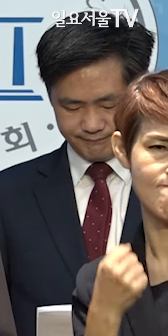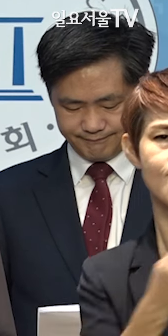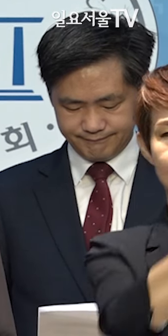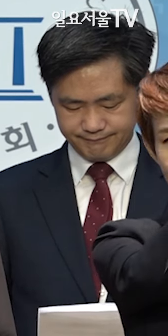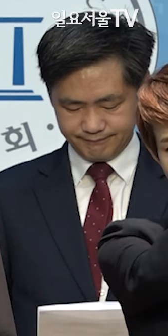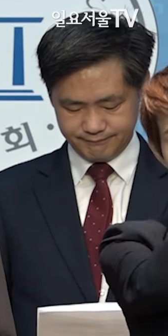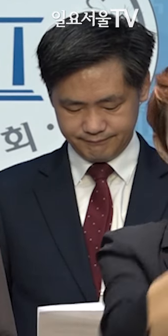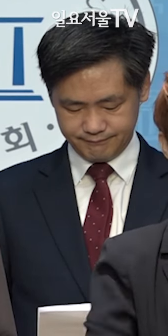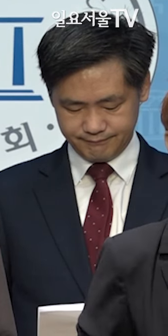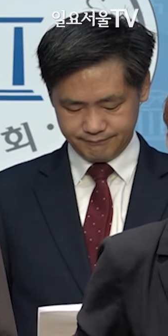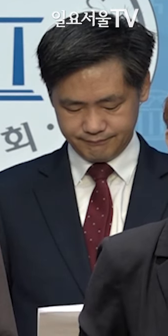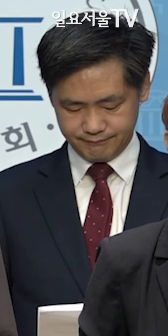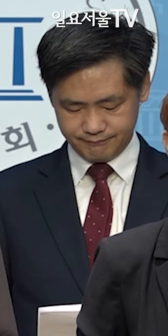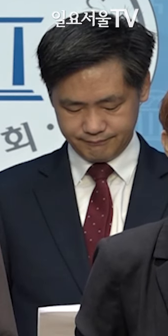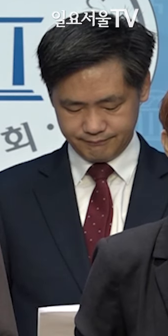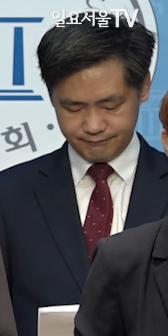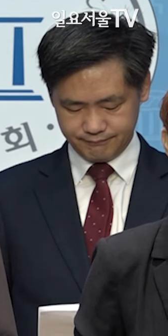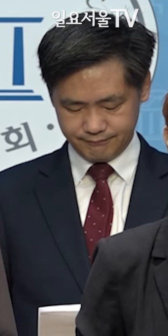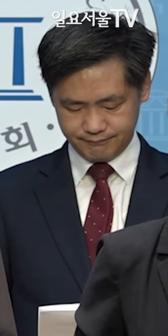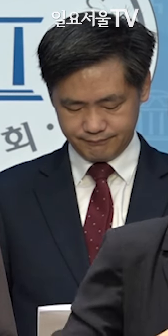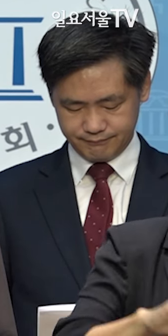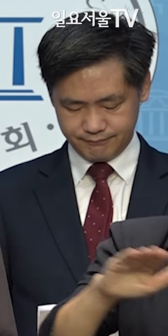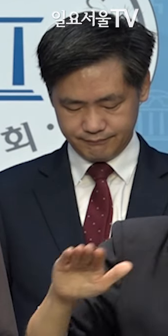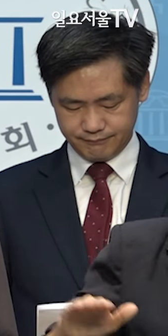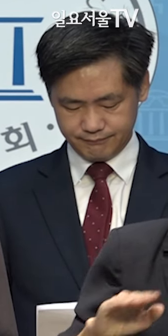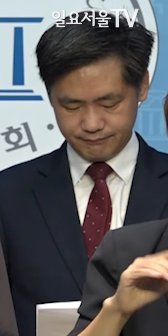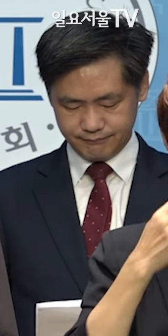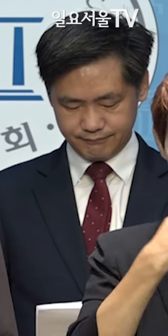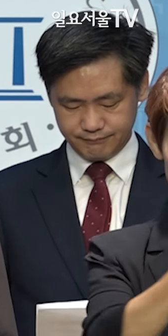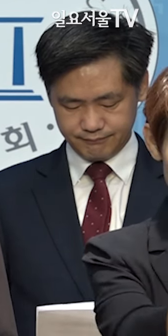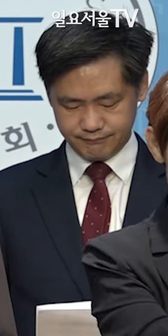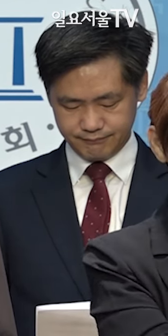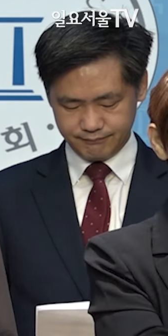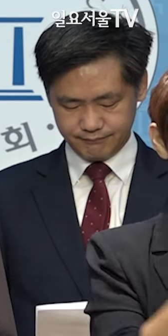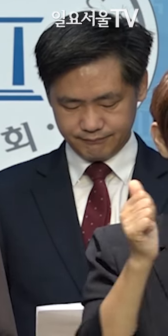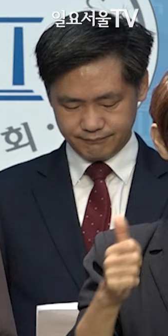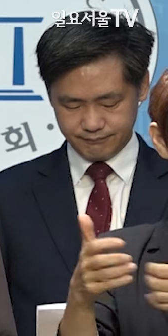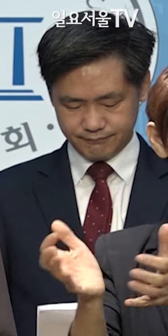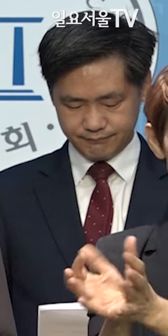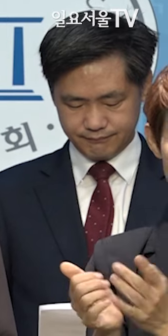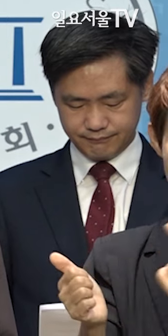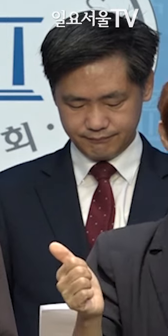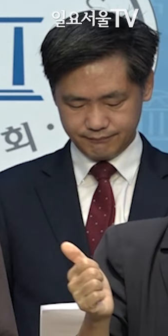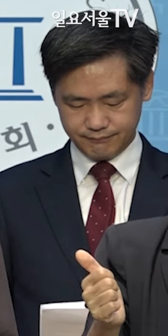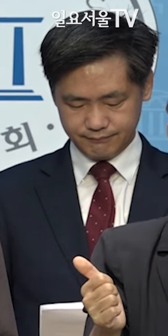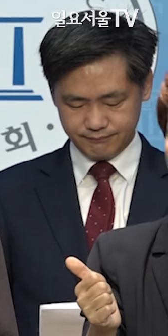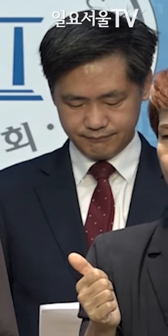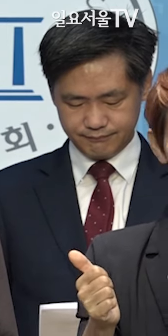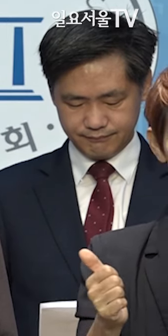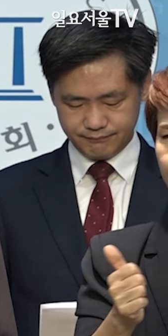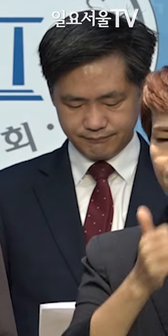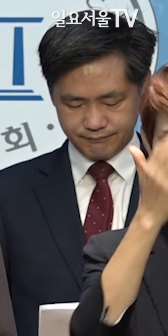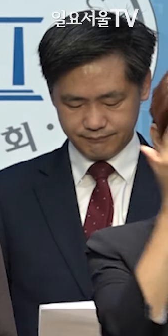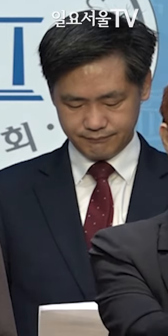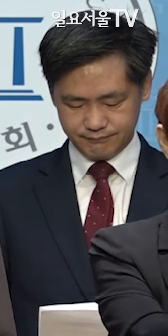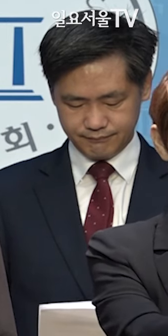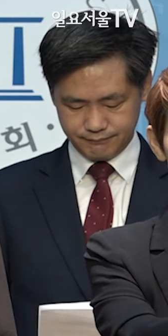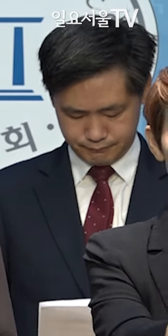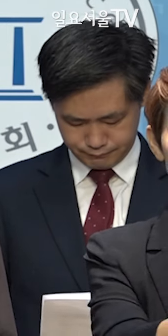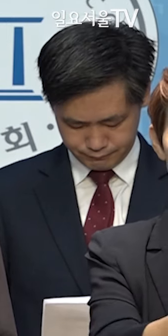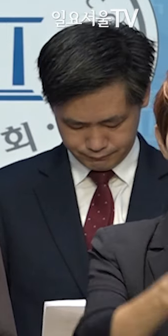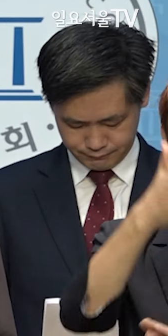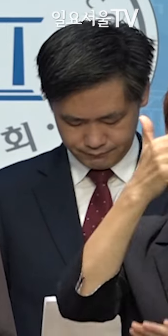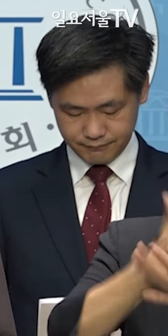맞서싸운다 하나 우리는 민주당이 사법부에 대한 협박을 중단하고 결과를